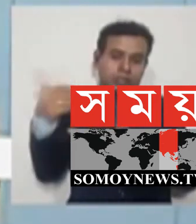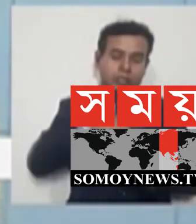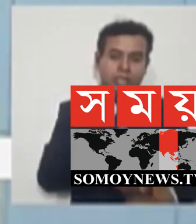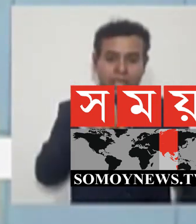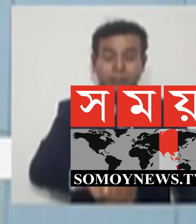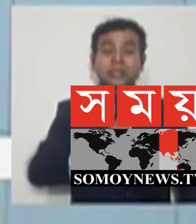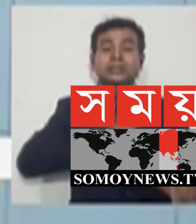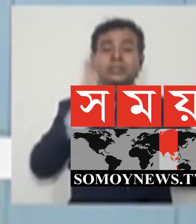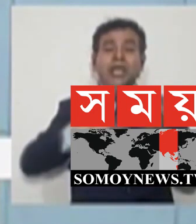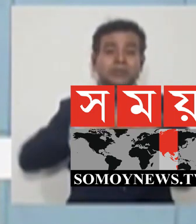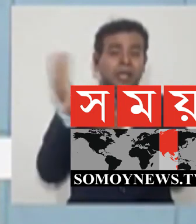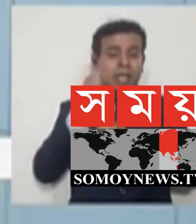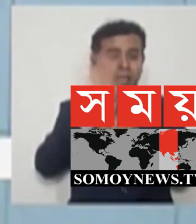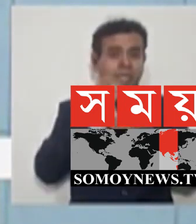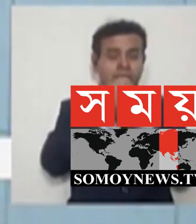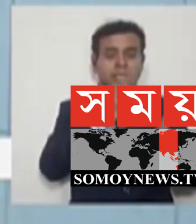3,853 জন চিকিৎসক।